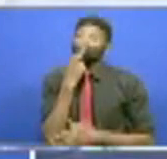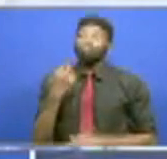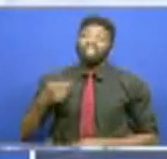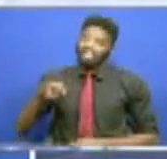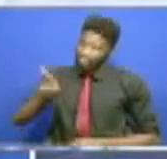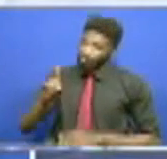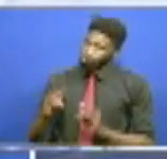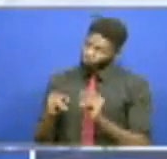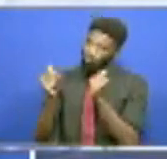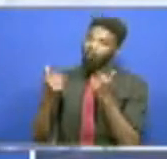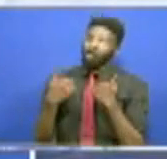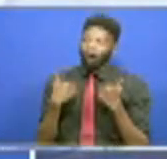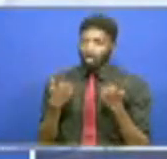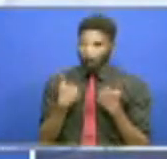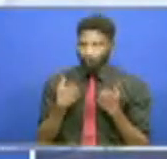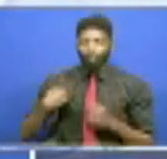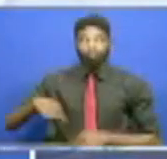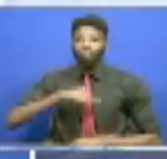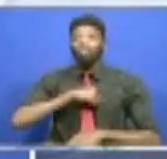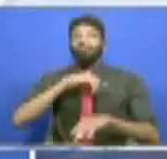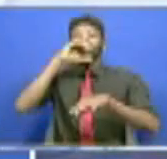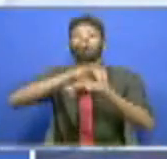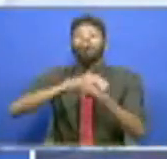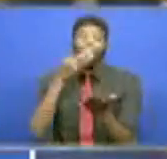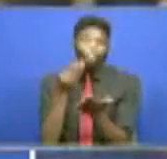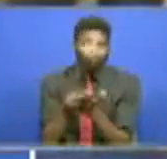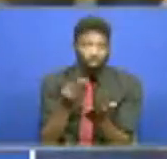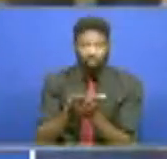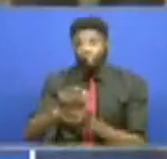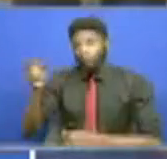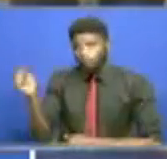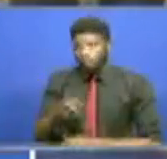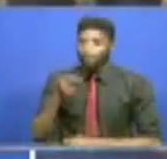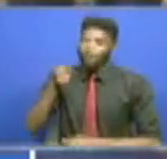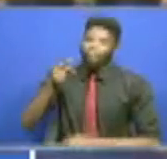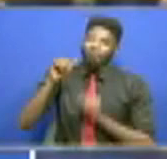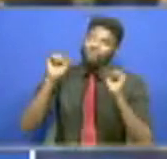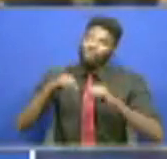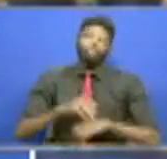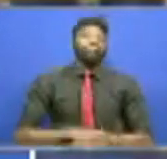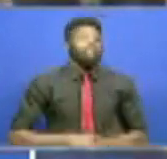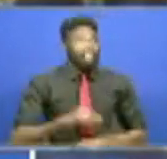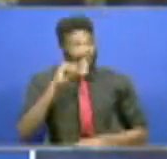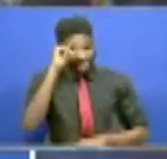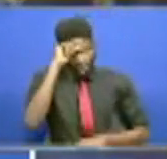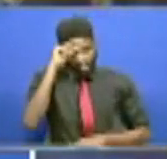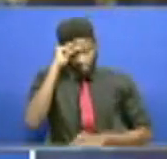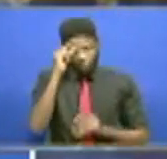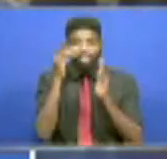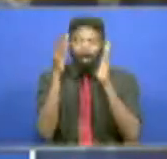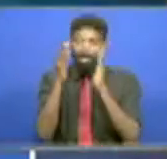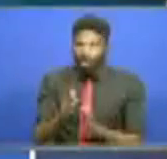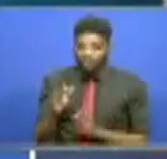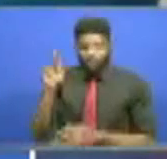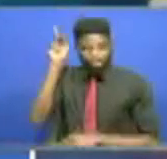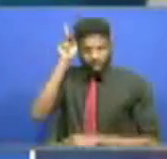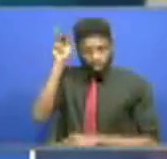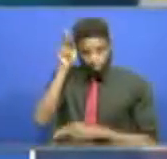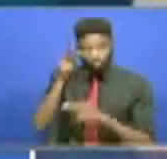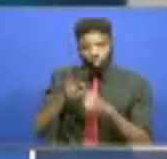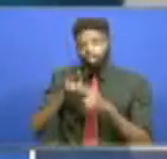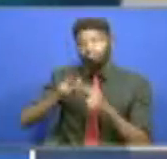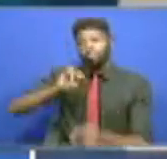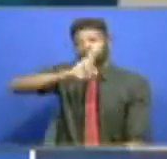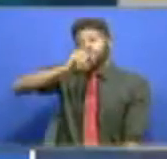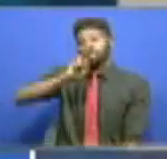pesa tuweze kulipa mshahara. Gavana wa Kiambu James Nyoro amesema utoaji huduma katika maeneo